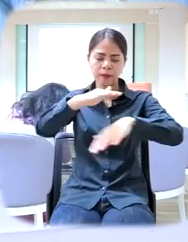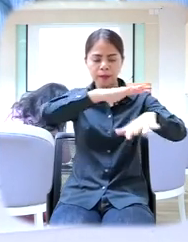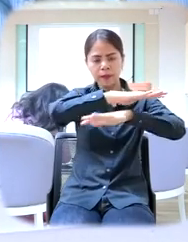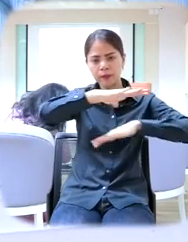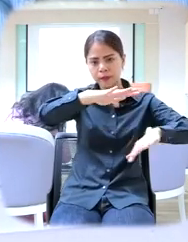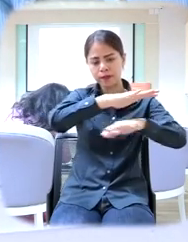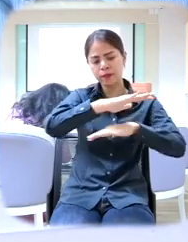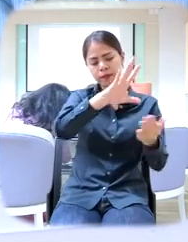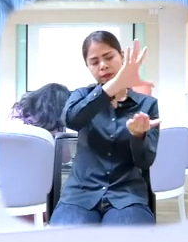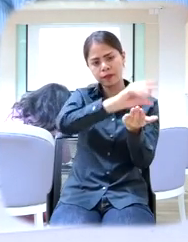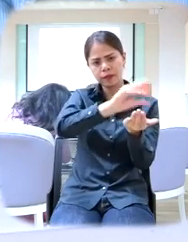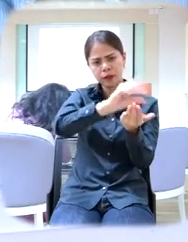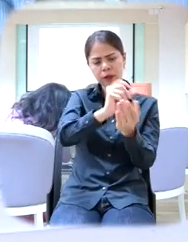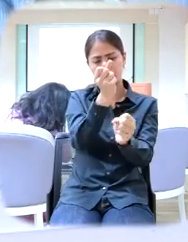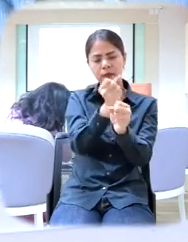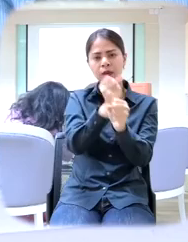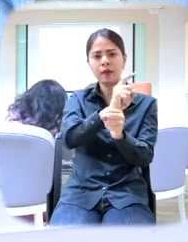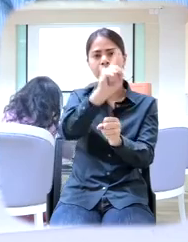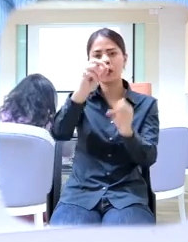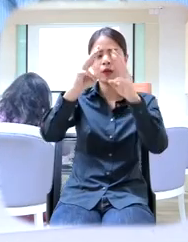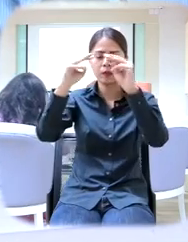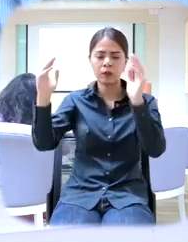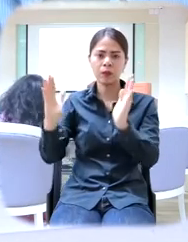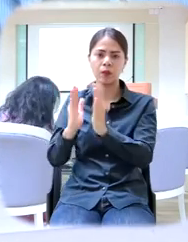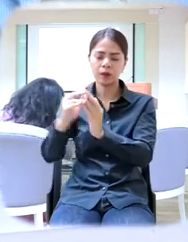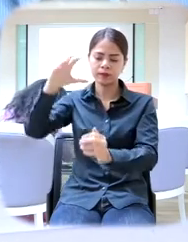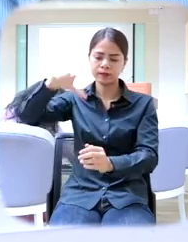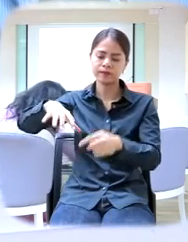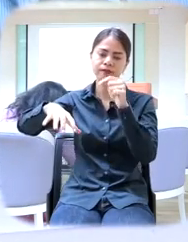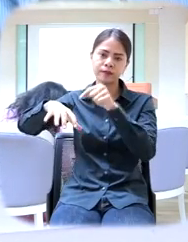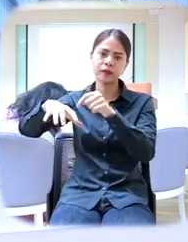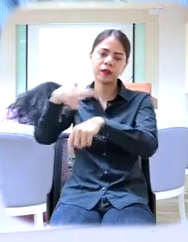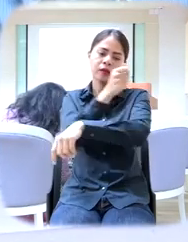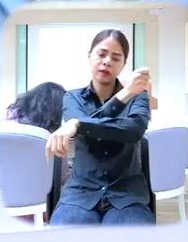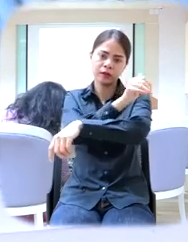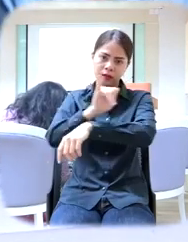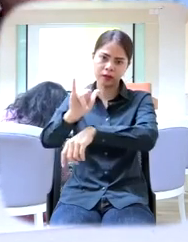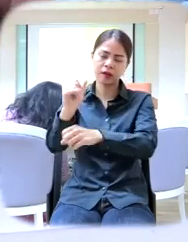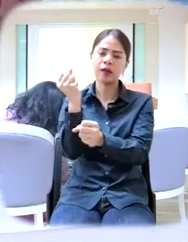งศาวดารจะบอกว่าทำที่วัดลังการามนะครับที่อยุธยานี่เองนะครับ